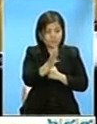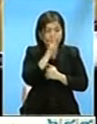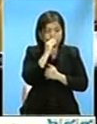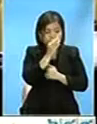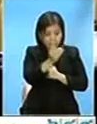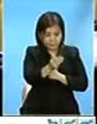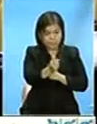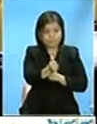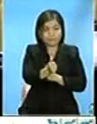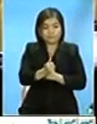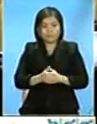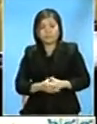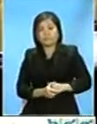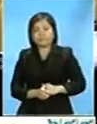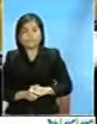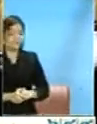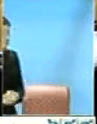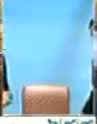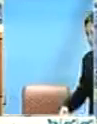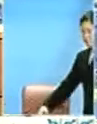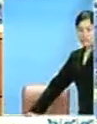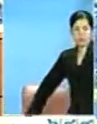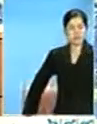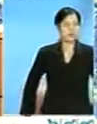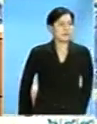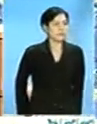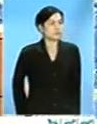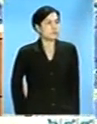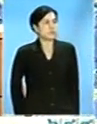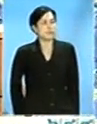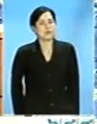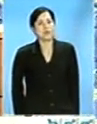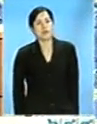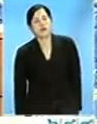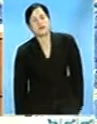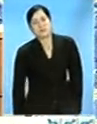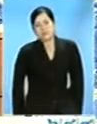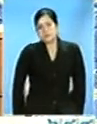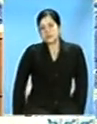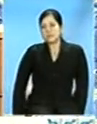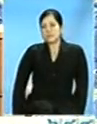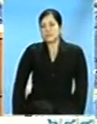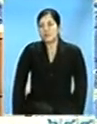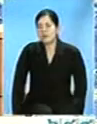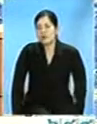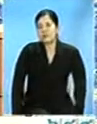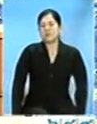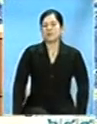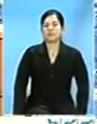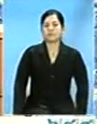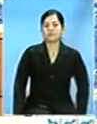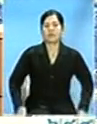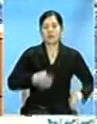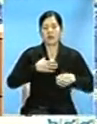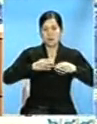เรียนฮะ ท่านประธานครับกระผมเห็นด้วยว่าการตัดสินผิดหรือถูกนั้นต้องใช้กระบวนการของศาลยุติธรรมกระผมเห็นด้วย